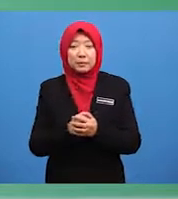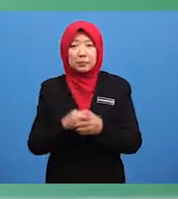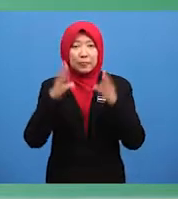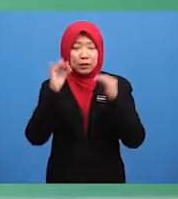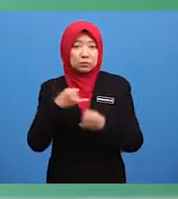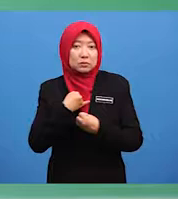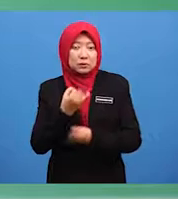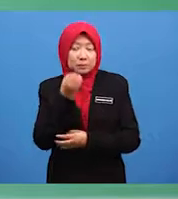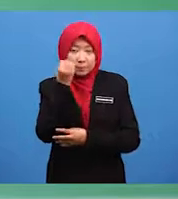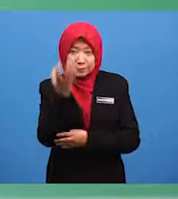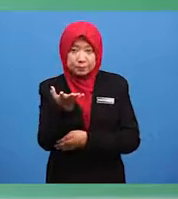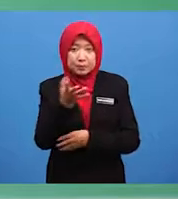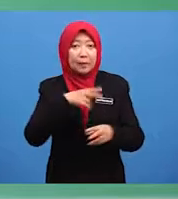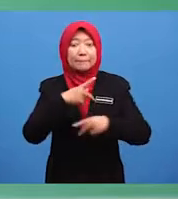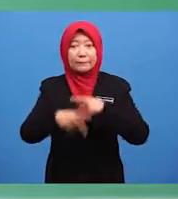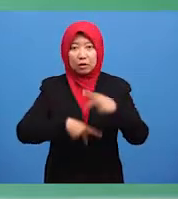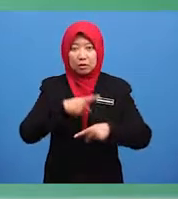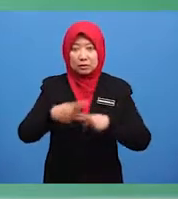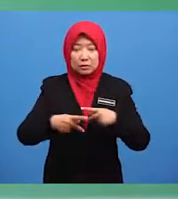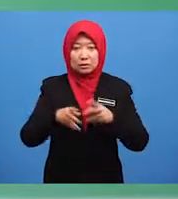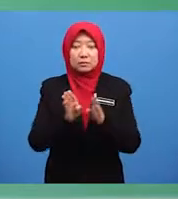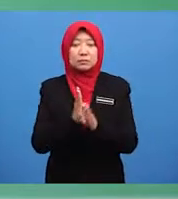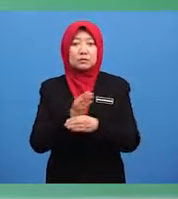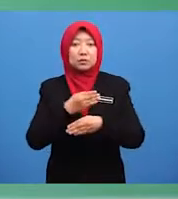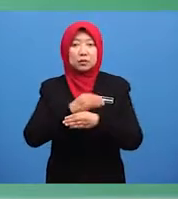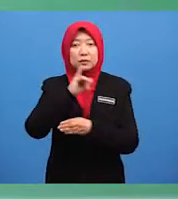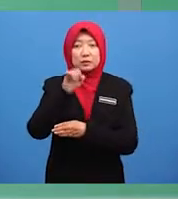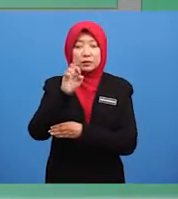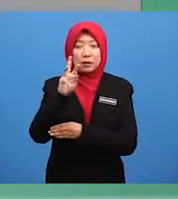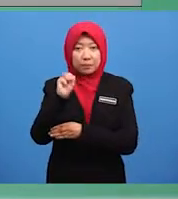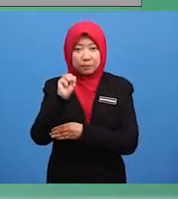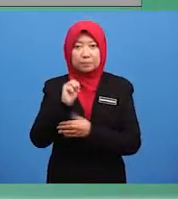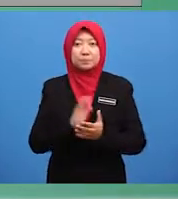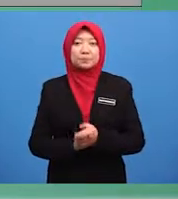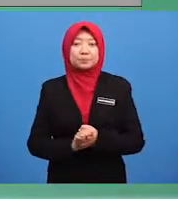ingin tekankan proses pembentukan jeram, iaitu